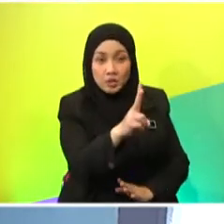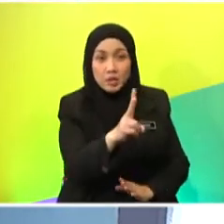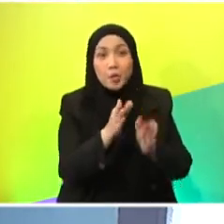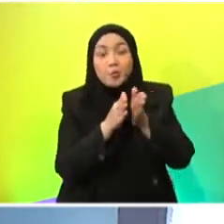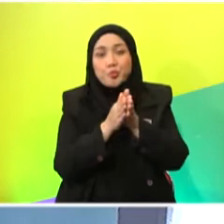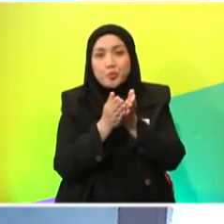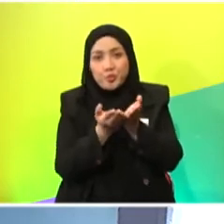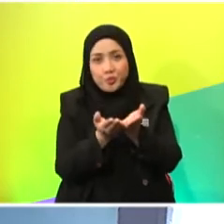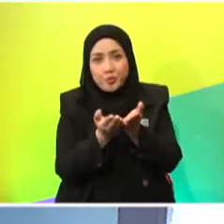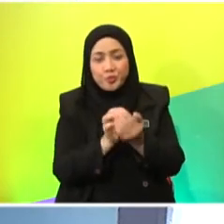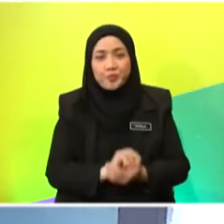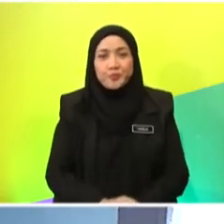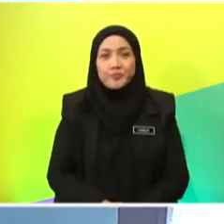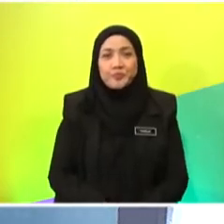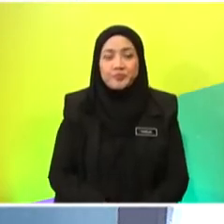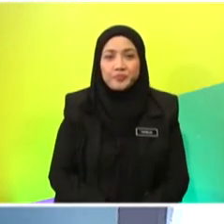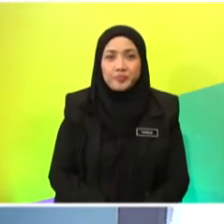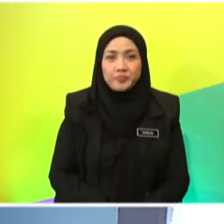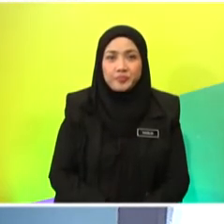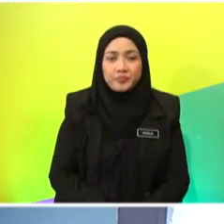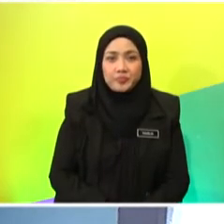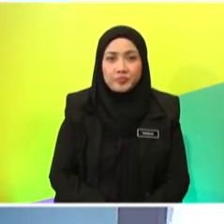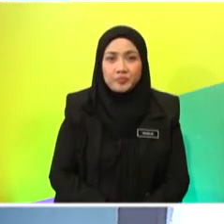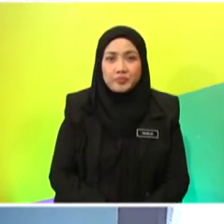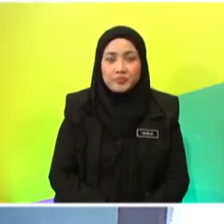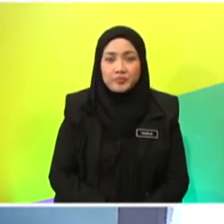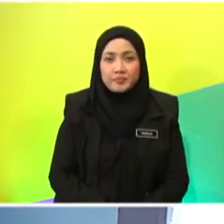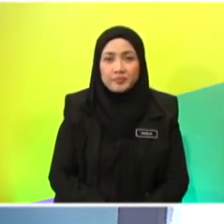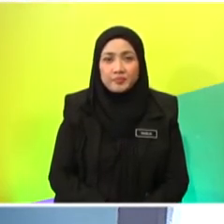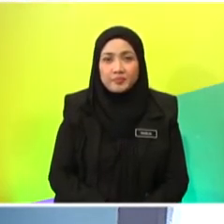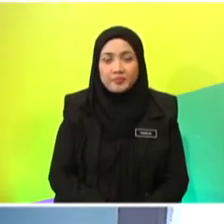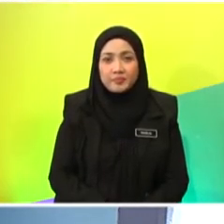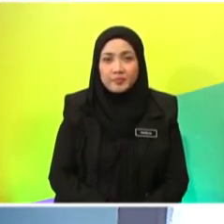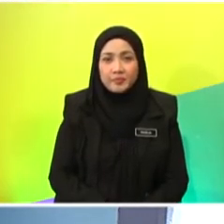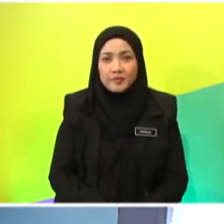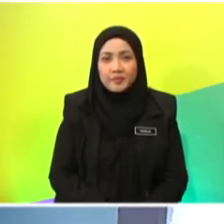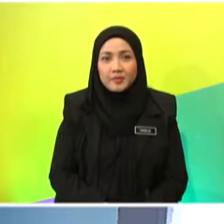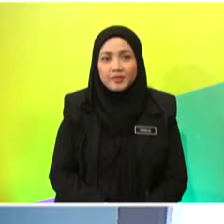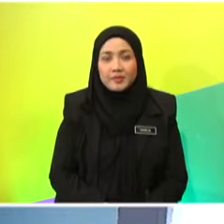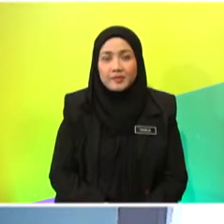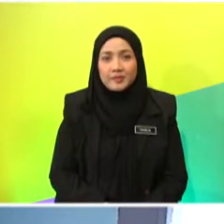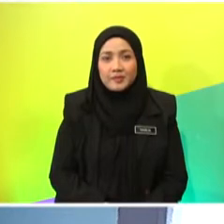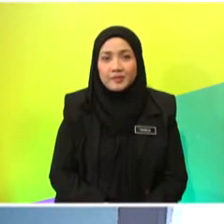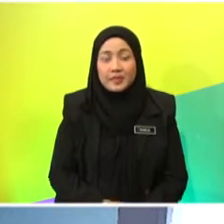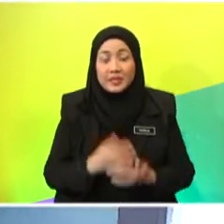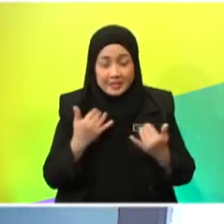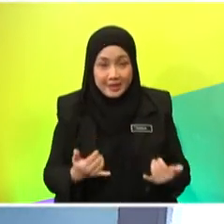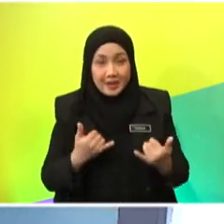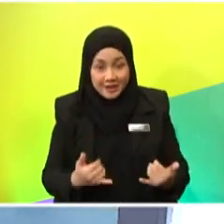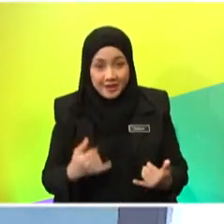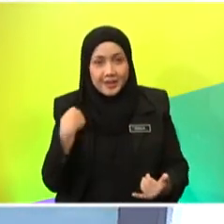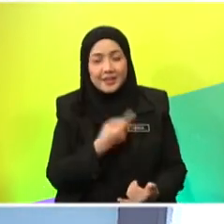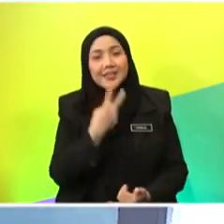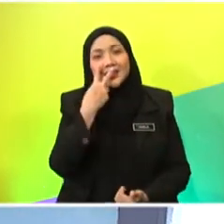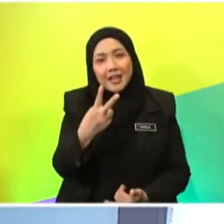Kehed pakai buku dan juga buku baik cocok kita bandingkan Aceh baik kita tengok Mari boleh-boleh